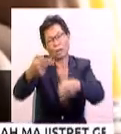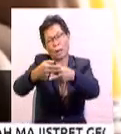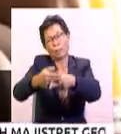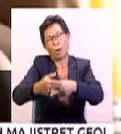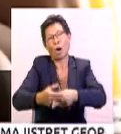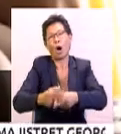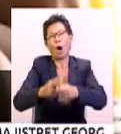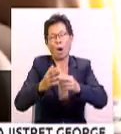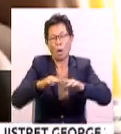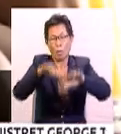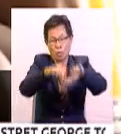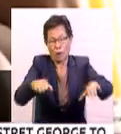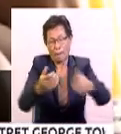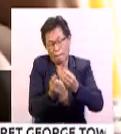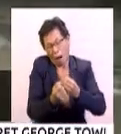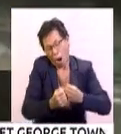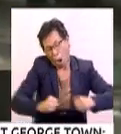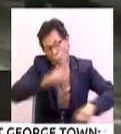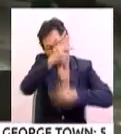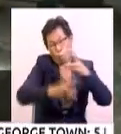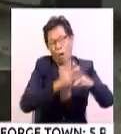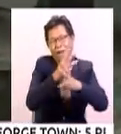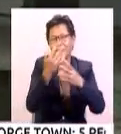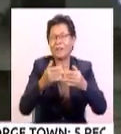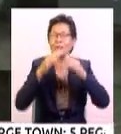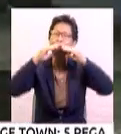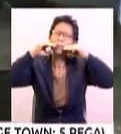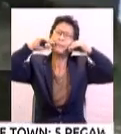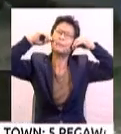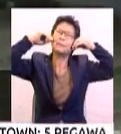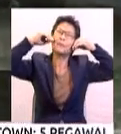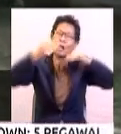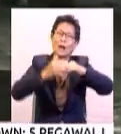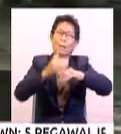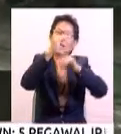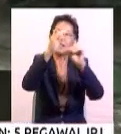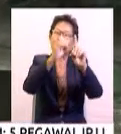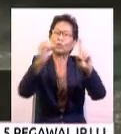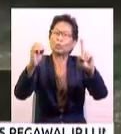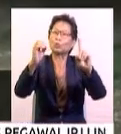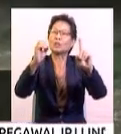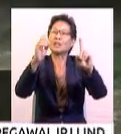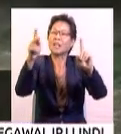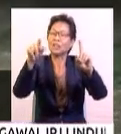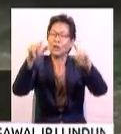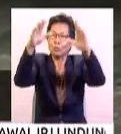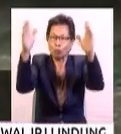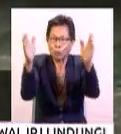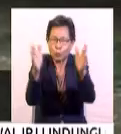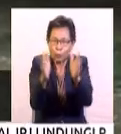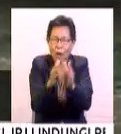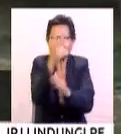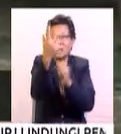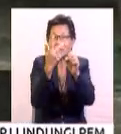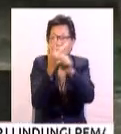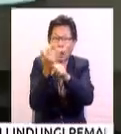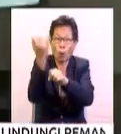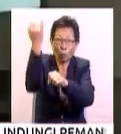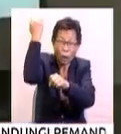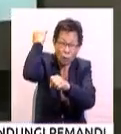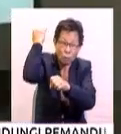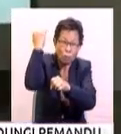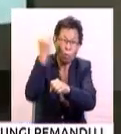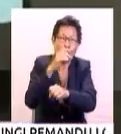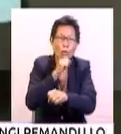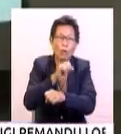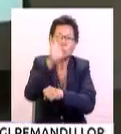budak paling gemuk di dunia, kini mampu tersenyum selepas silang lebih 100 kilogram. Difahamkan 3 tahun lalu, ketika Arya Permana berusia